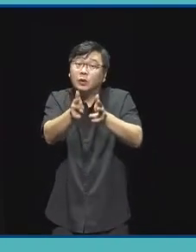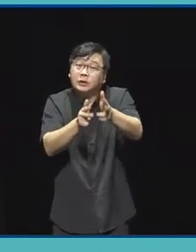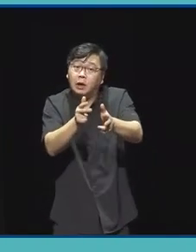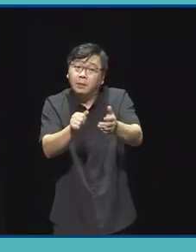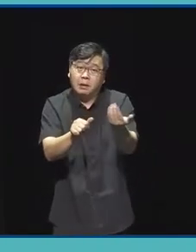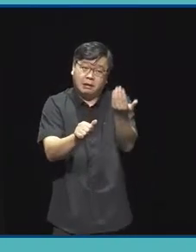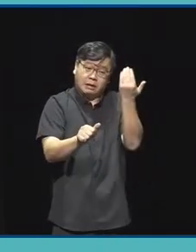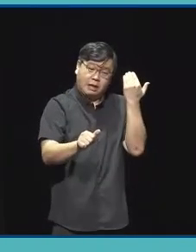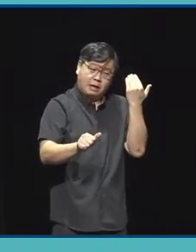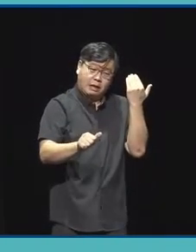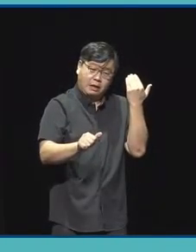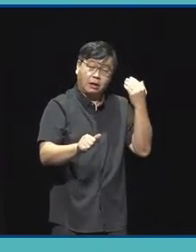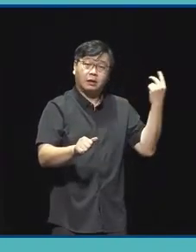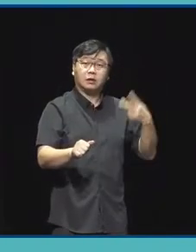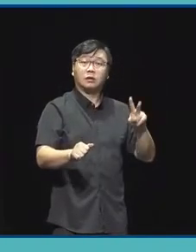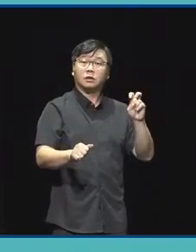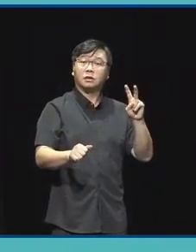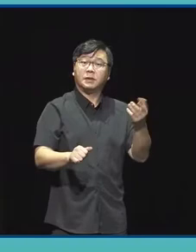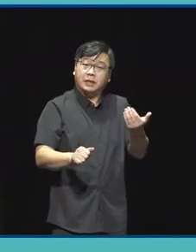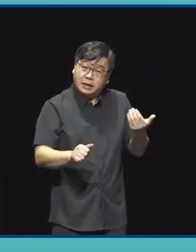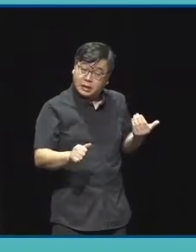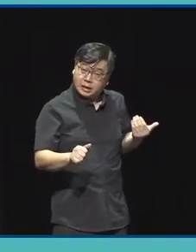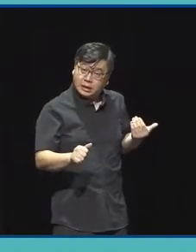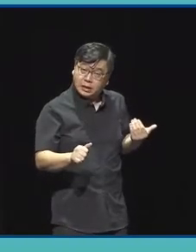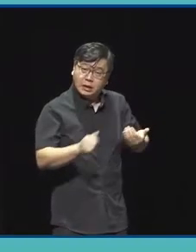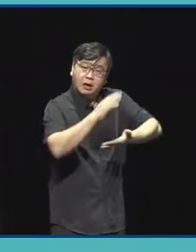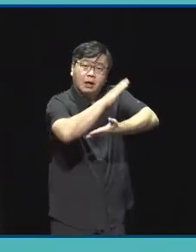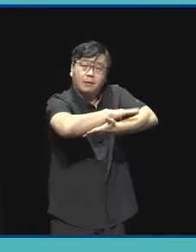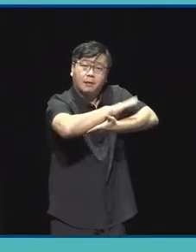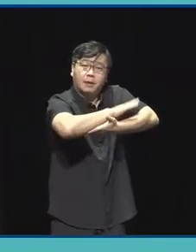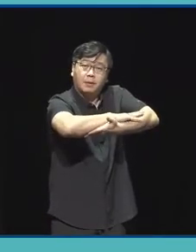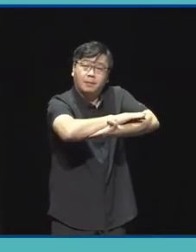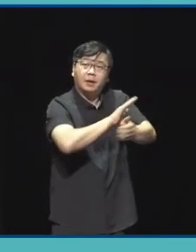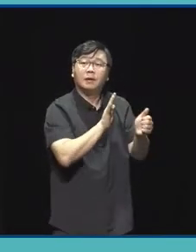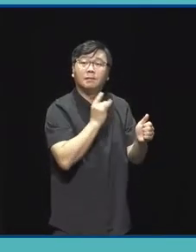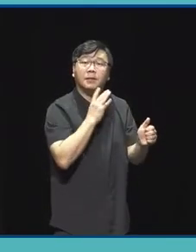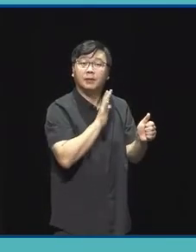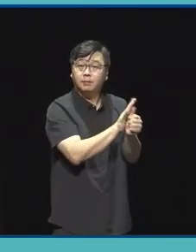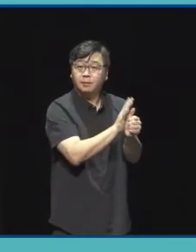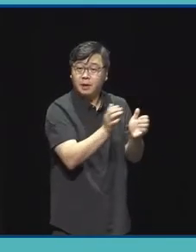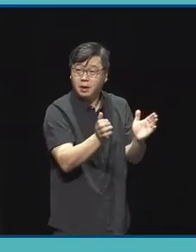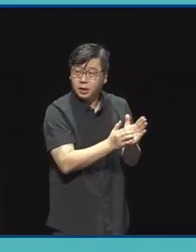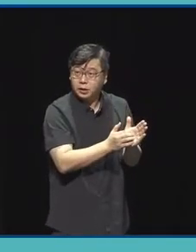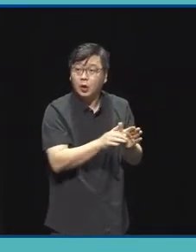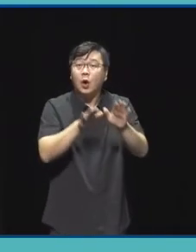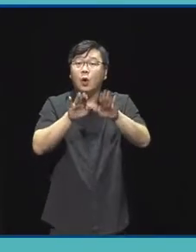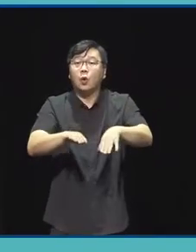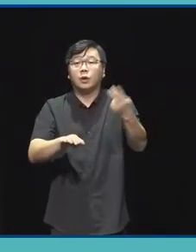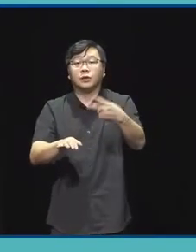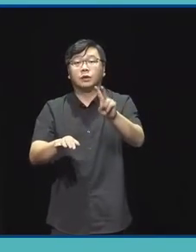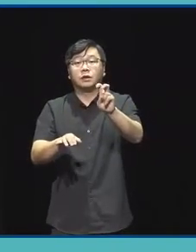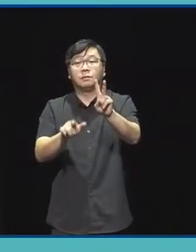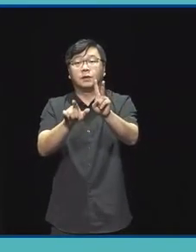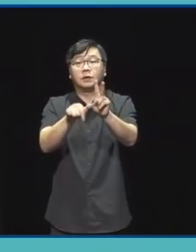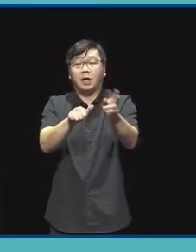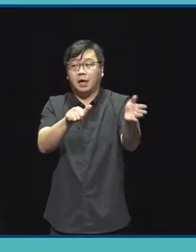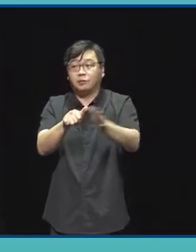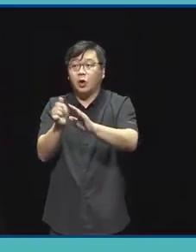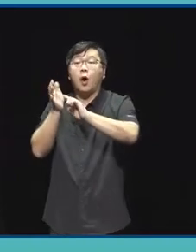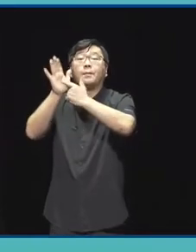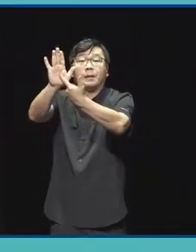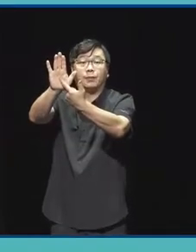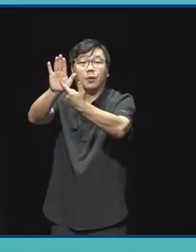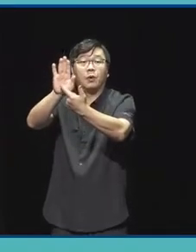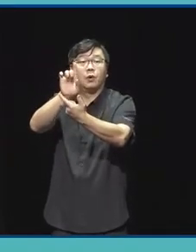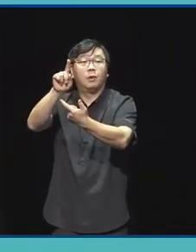예년에는 그러니까 예전에는 2022년 이전에는 이제 발간 지원 사업 유형만 있었는데요. 2022년부터 이렇게 발표 유형 지원 사업이 새로